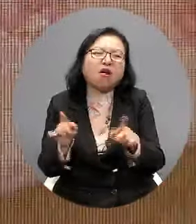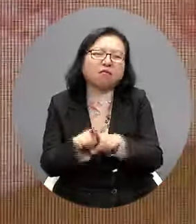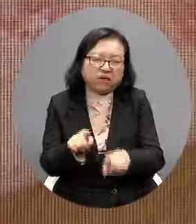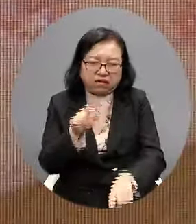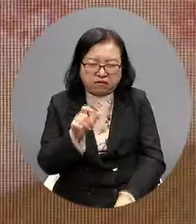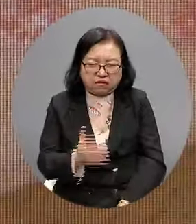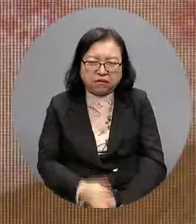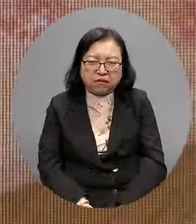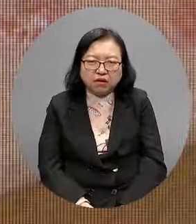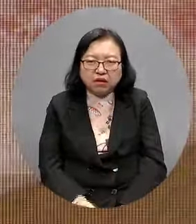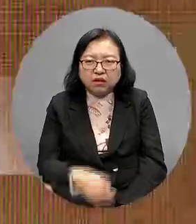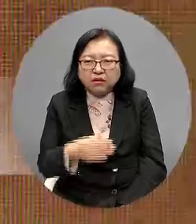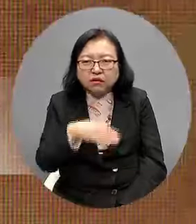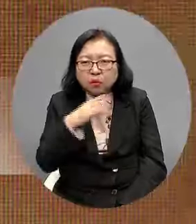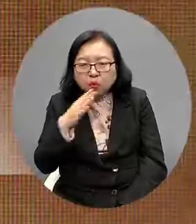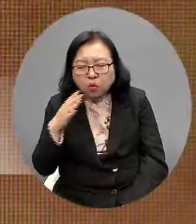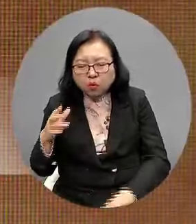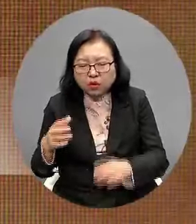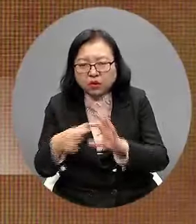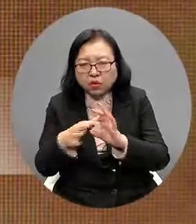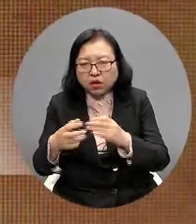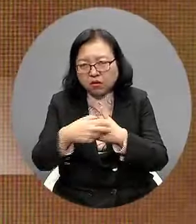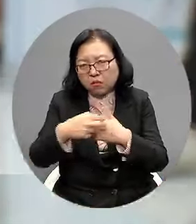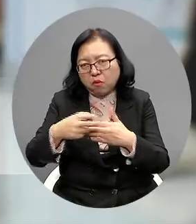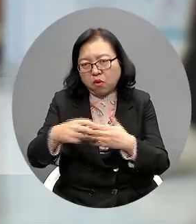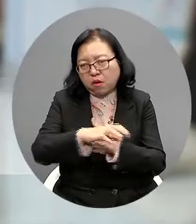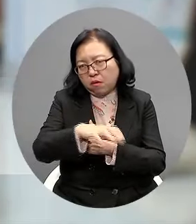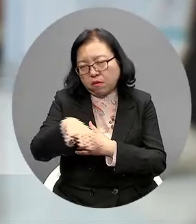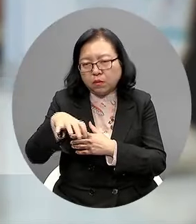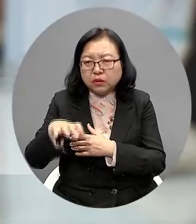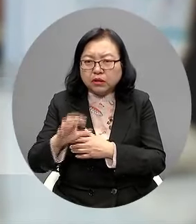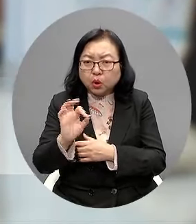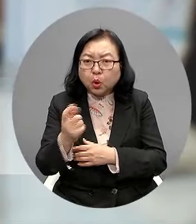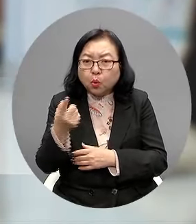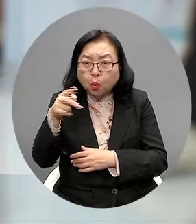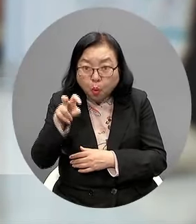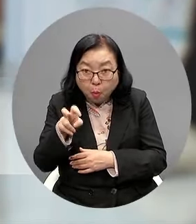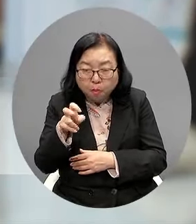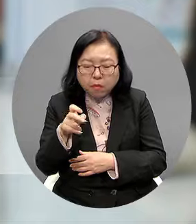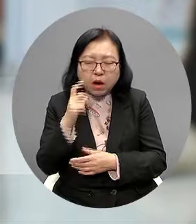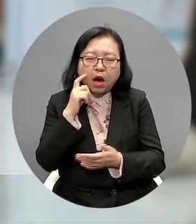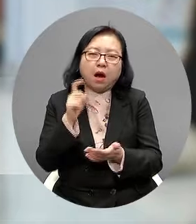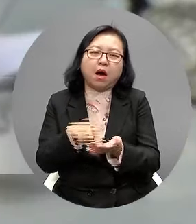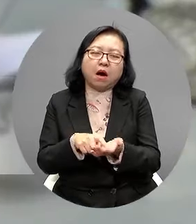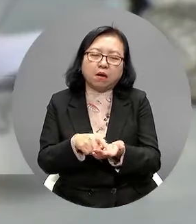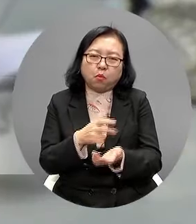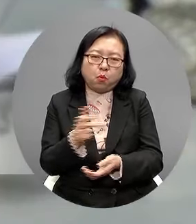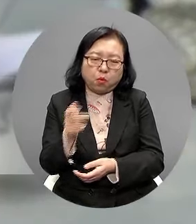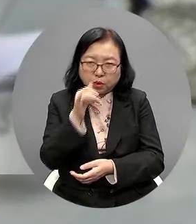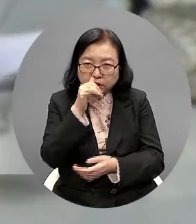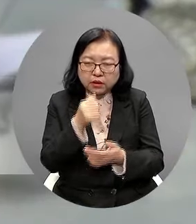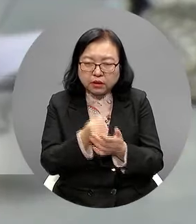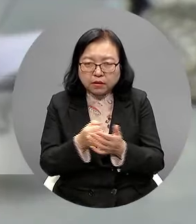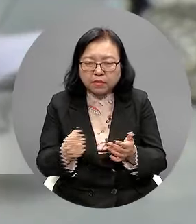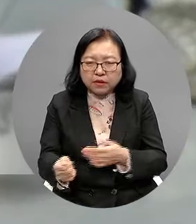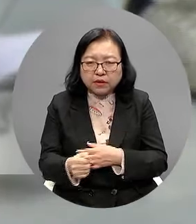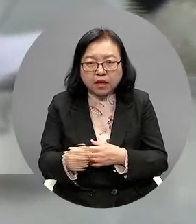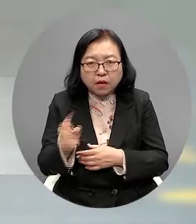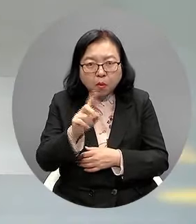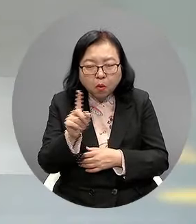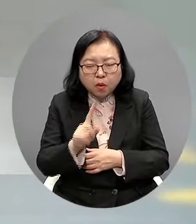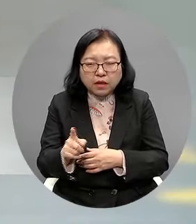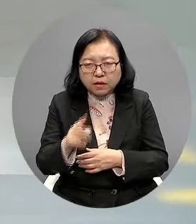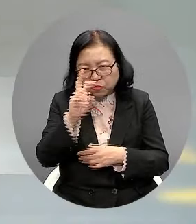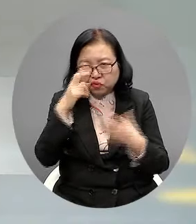요양병원과 요양원을 중심으로 이렇게 오 집단 감염되는 사례가 적지 않은데 보건당국은 법정 병이 아니라는